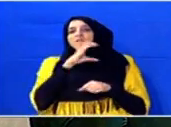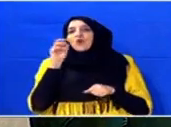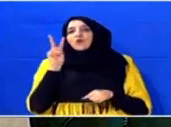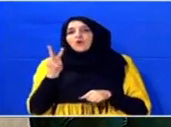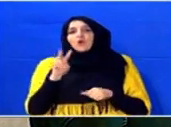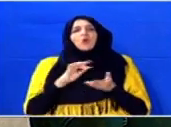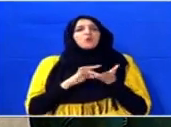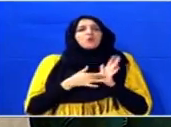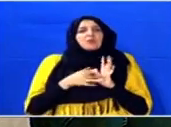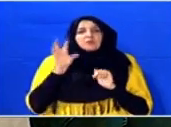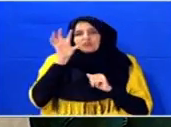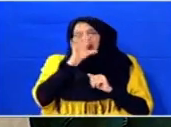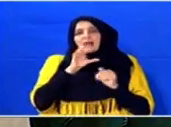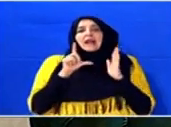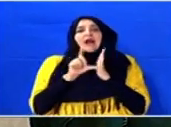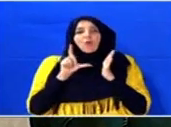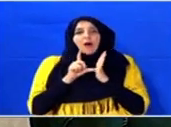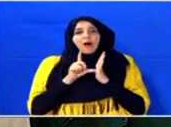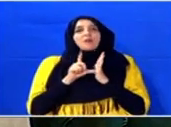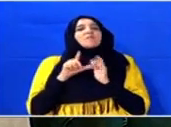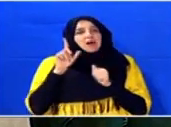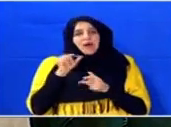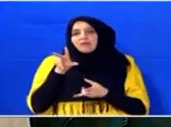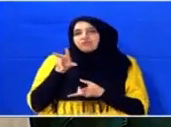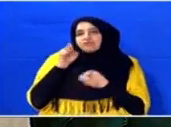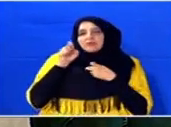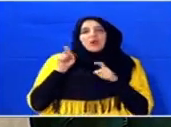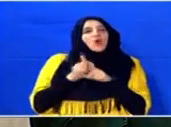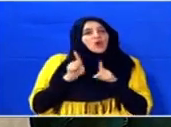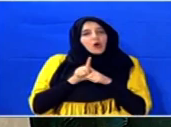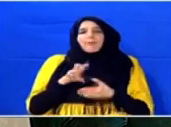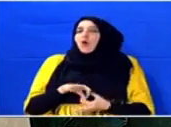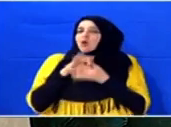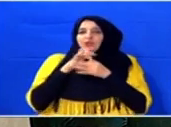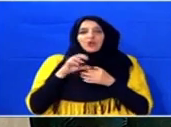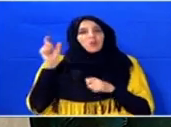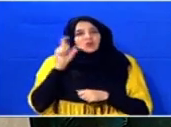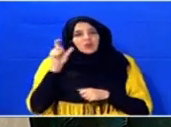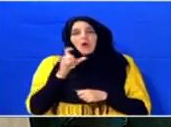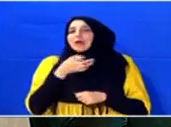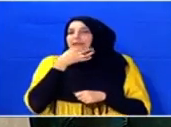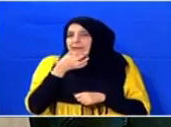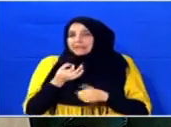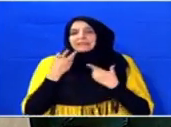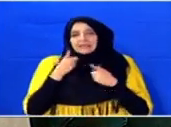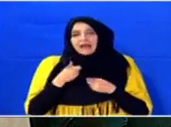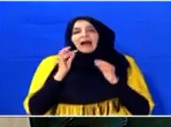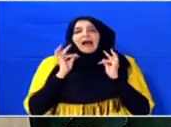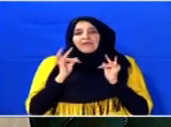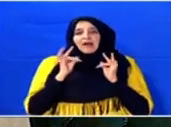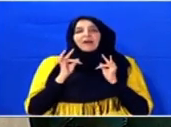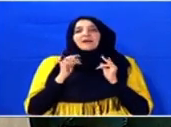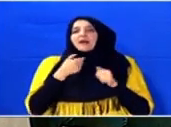جميع القوانين تقريبا تستمد تحكمها من الشريعه الاسلاميه اشارت الى موضوع التحكيم العائلي